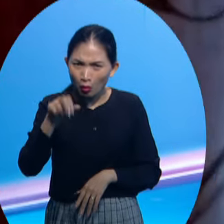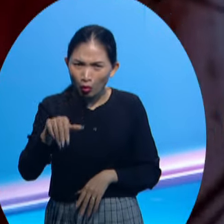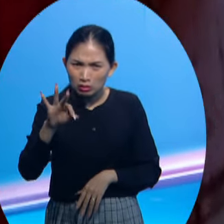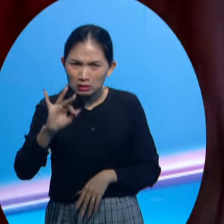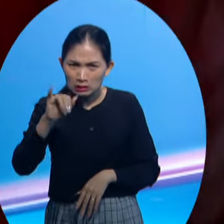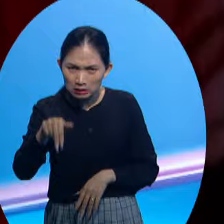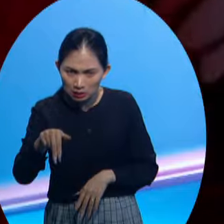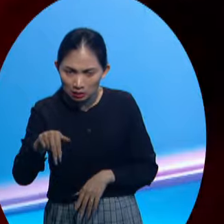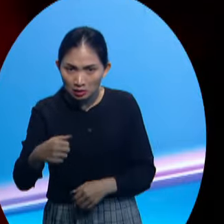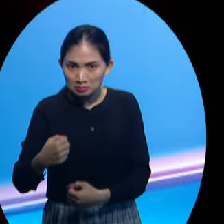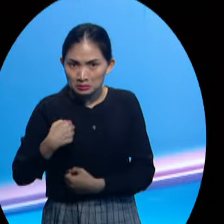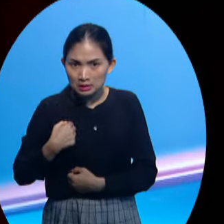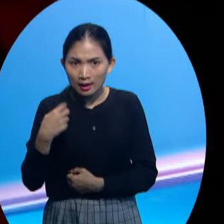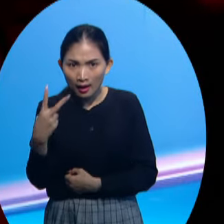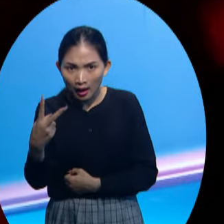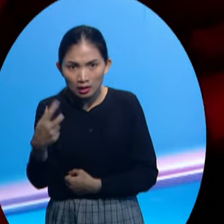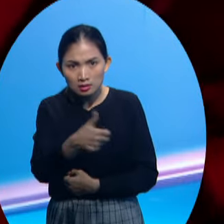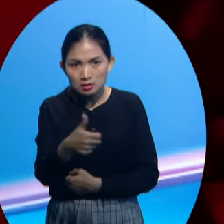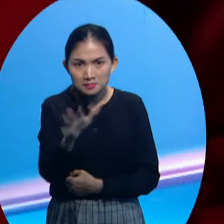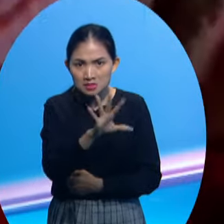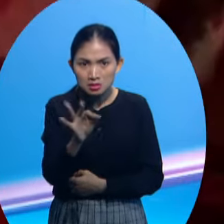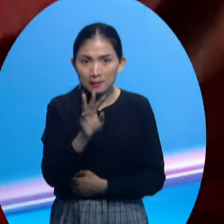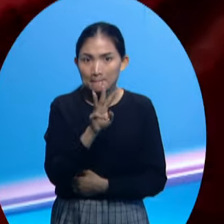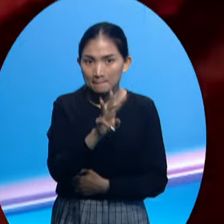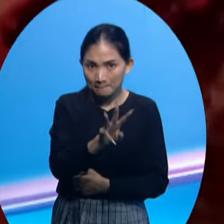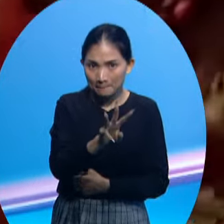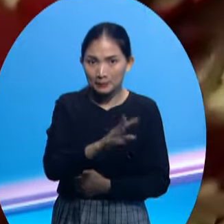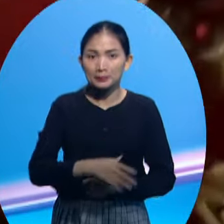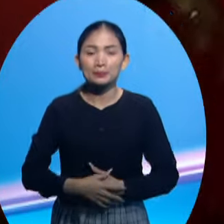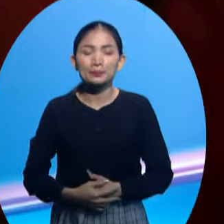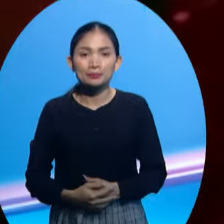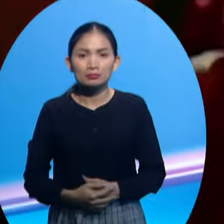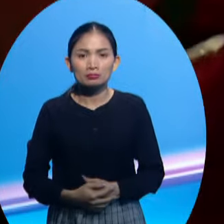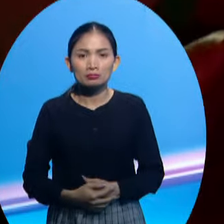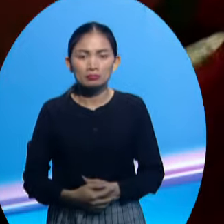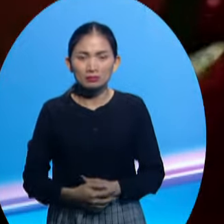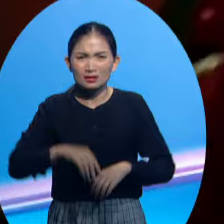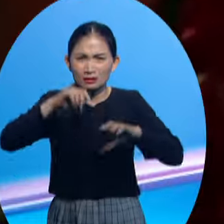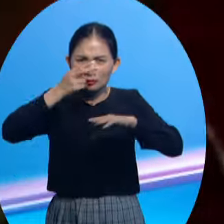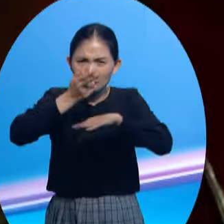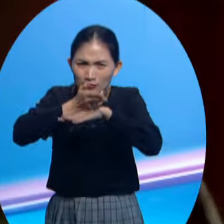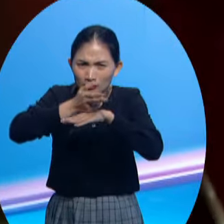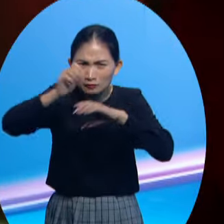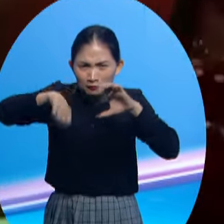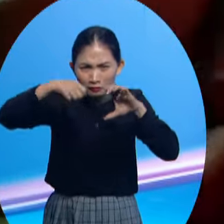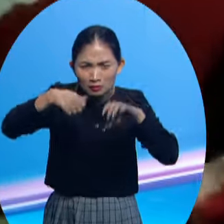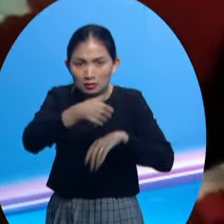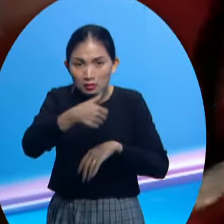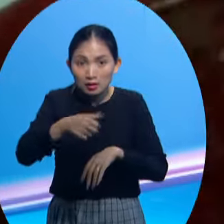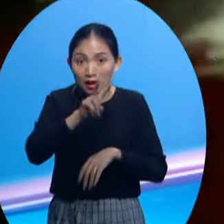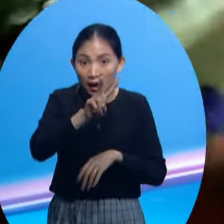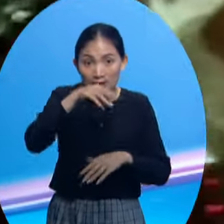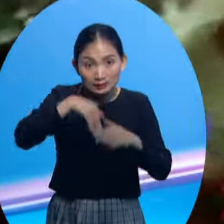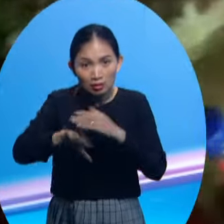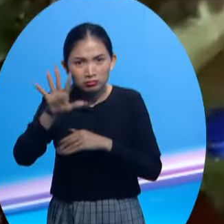thường hamas hôm 21 tháng 12 đã đăng tải video về ba người trong số năm con tin này khi còn sống và cho biết